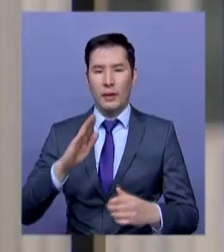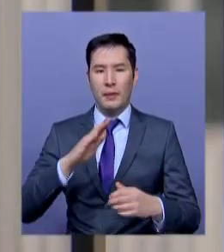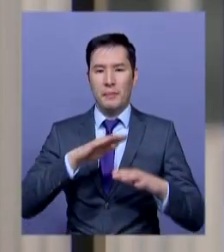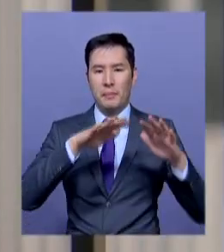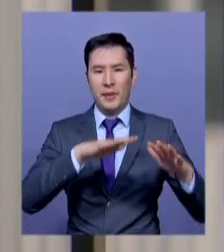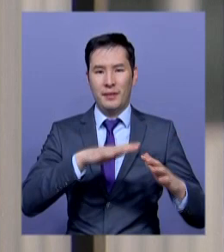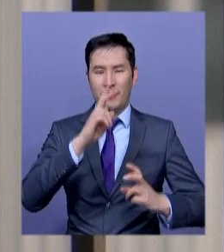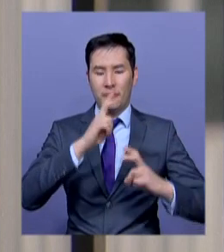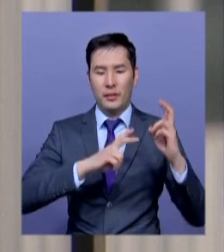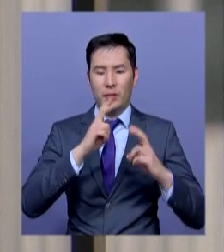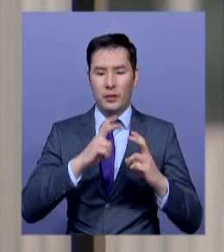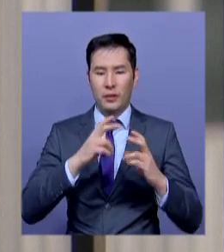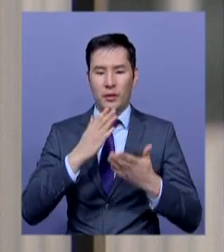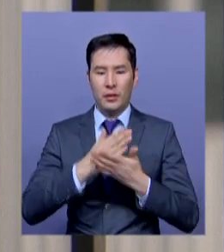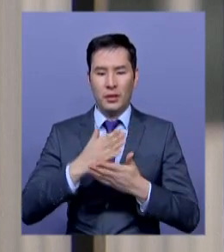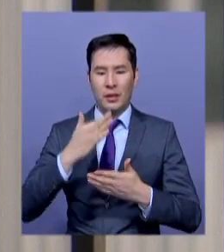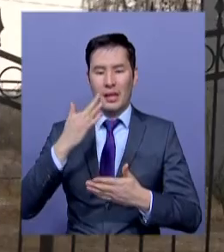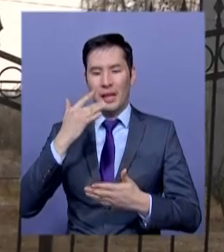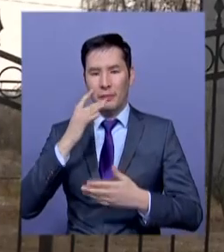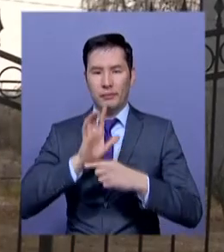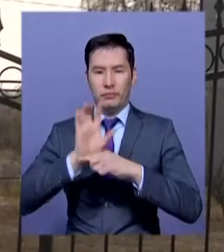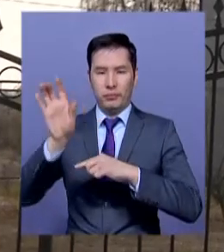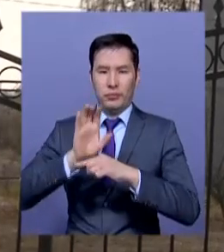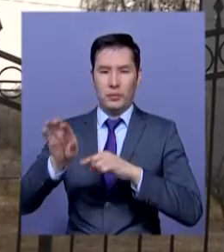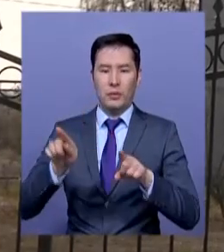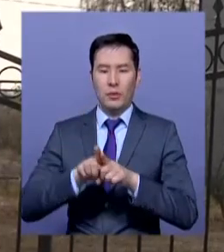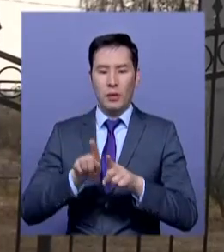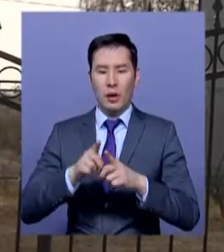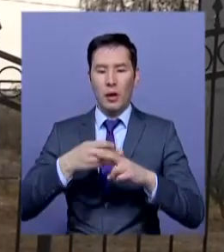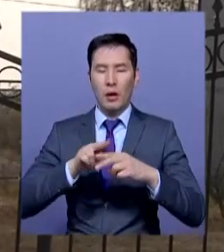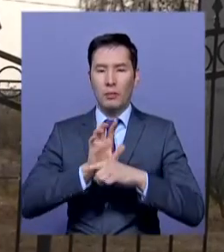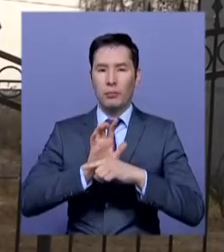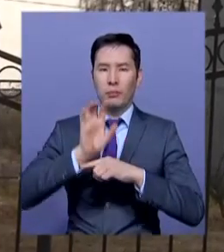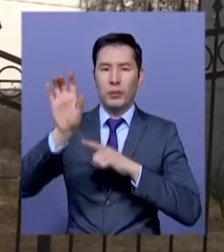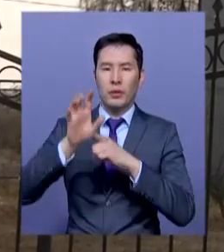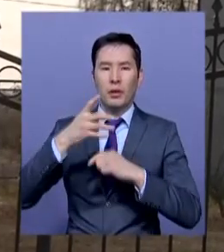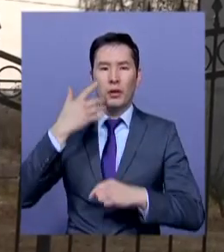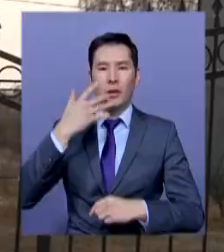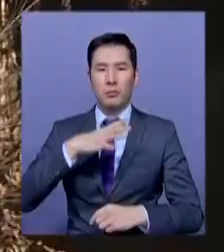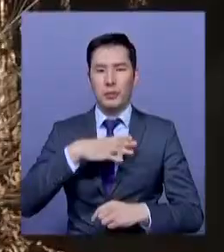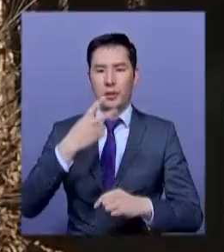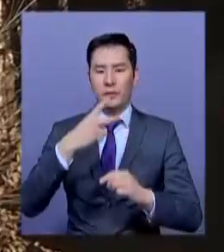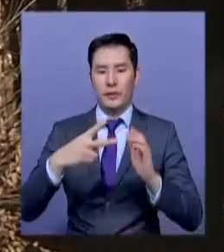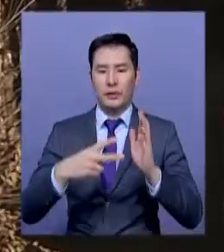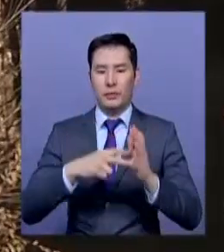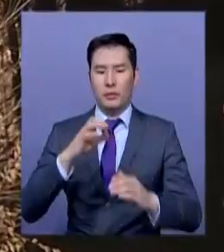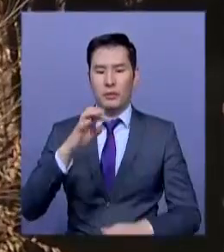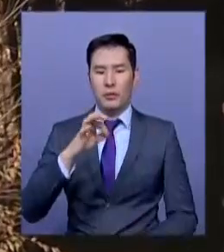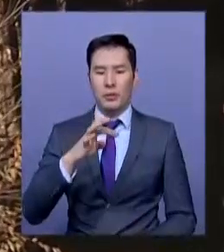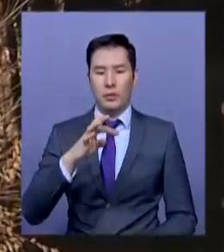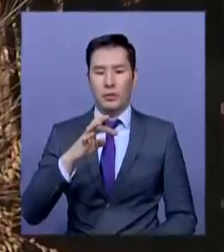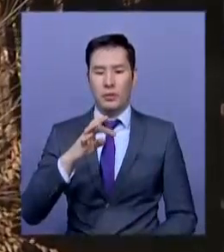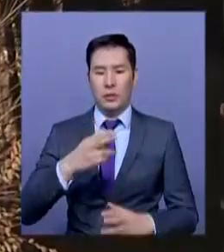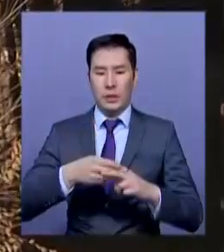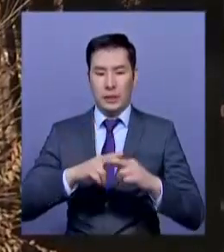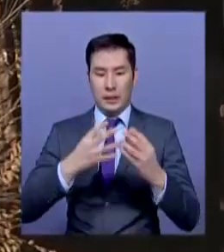қазір өнімін елімізден бөлек шетелдерге де тасымалдайды. Фабрикадан соңғы өнім сыртқа 27 қазан күні шығарылған. Алғашқы құс өлімі де